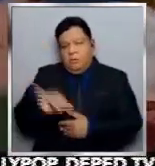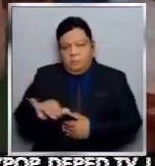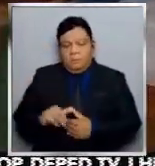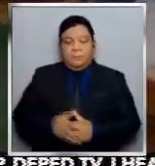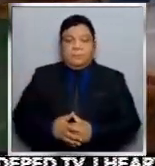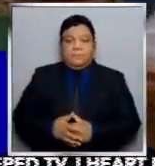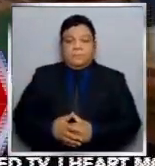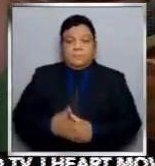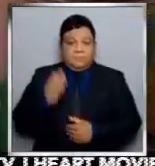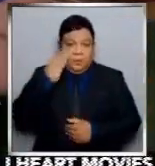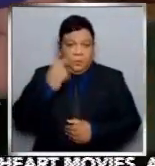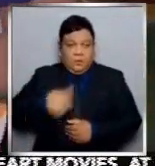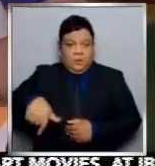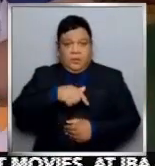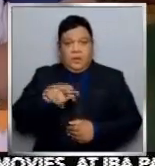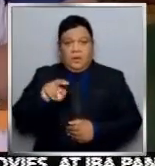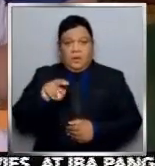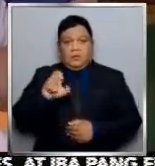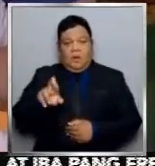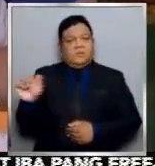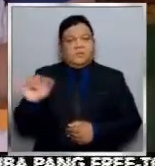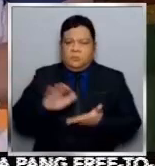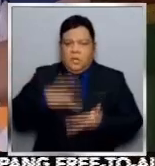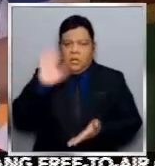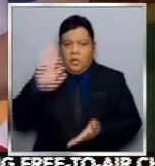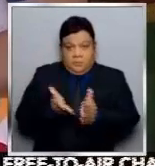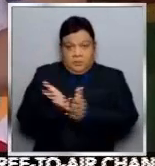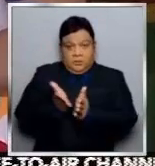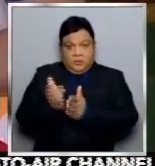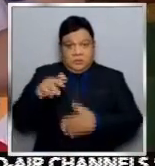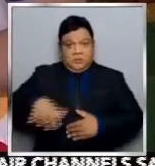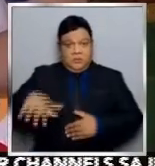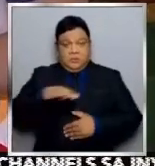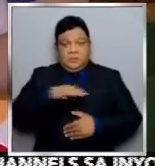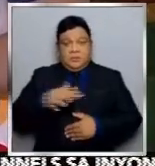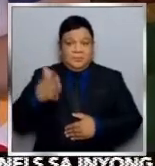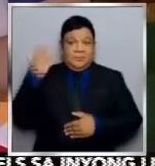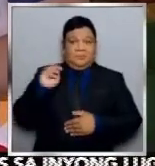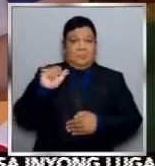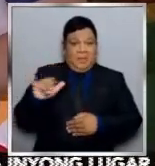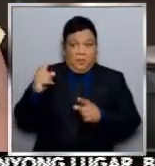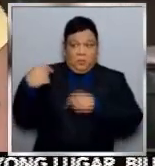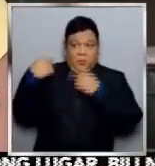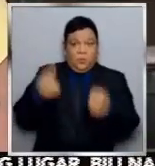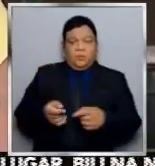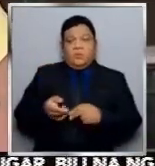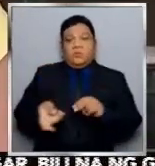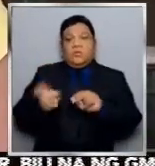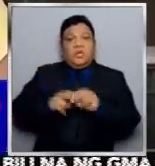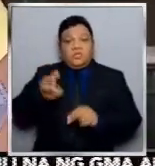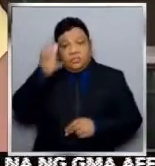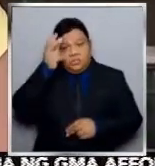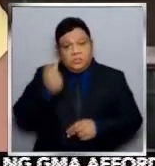Metro Manila. Dito sa Pasig City Mega Market, mula noong Mayo ay 20 pesos daw ang itinaas ng kada kilo ng manok. Sabi daw po